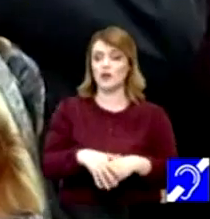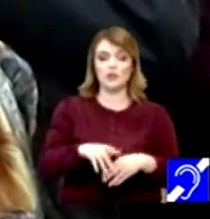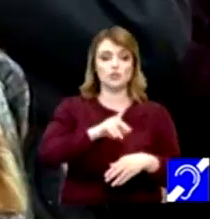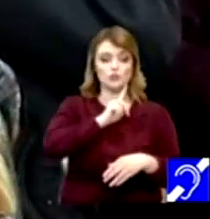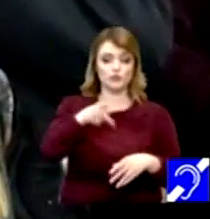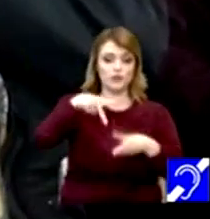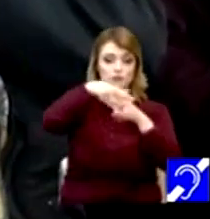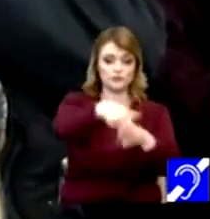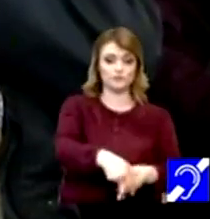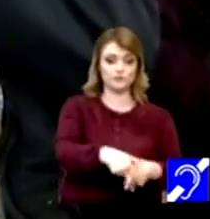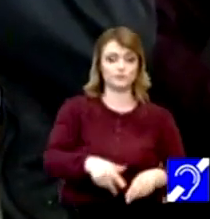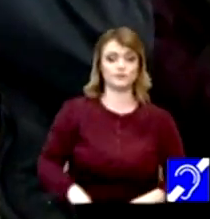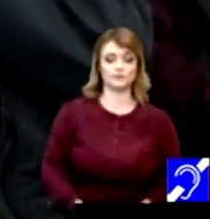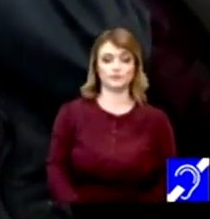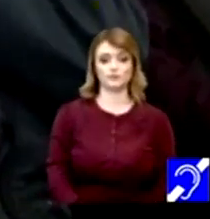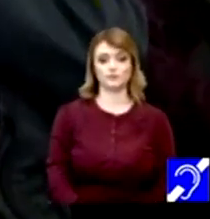colaps.